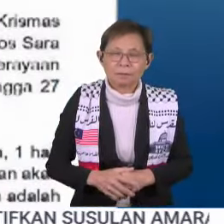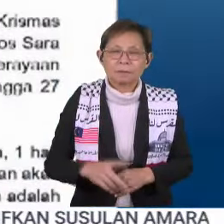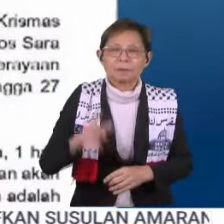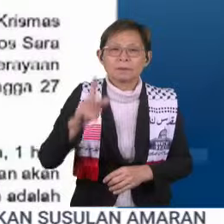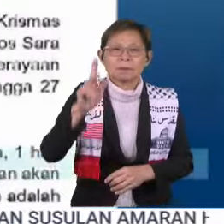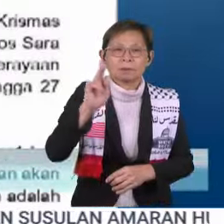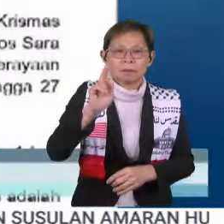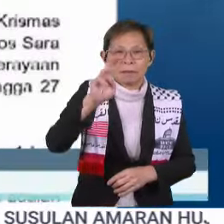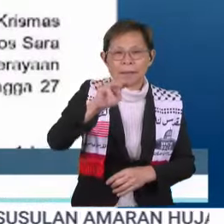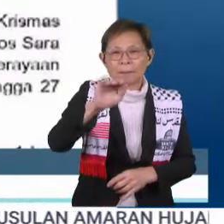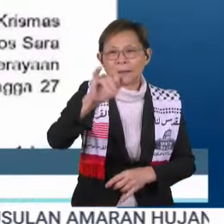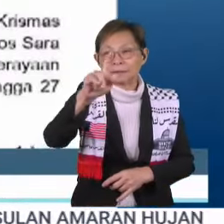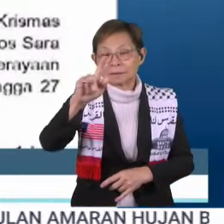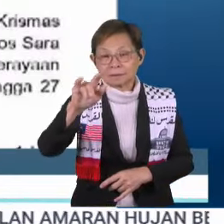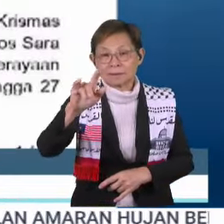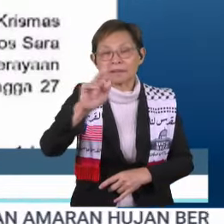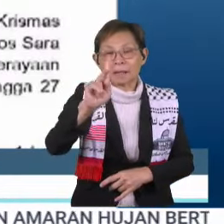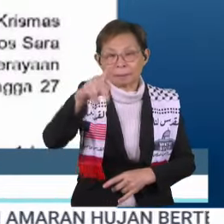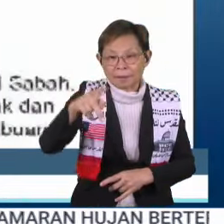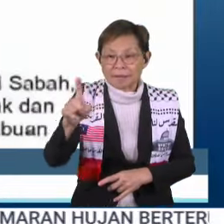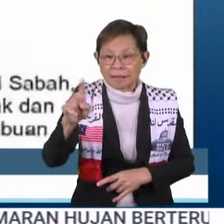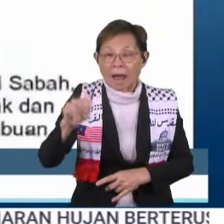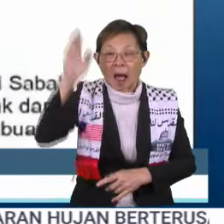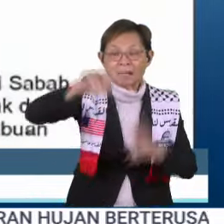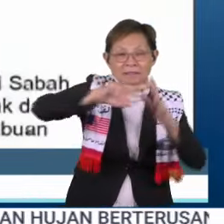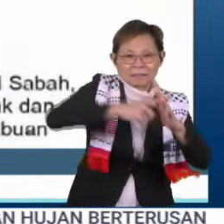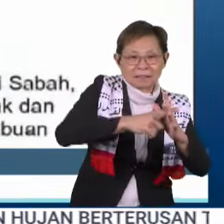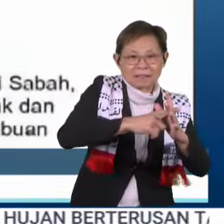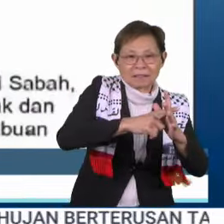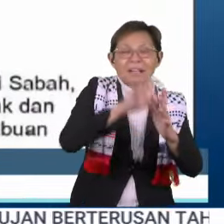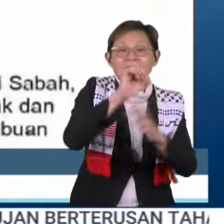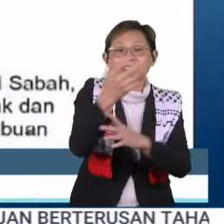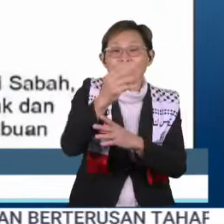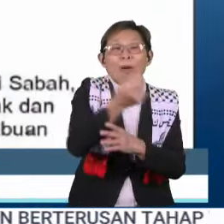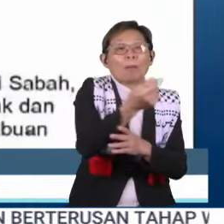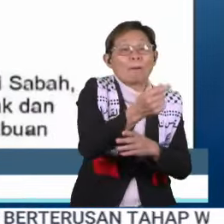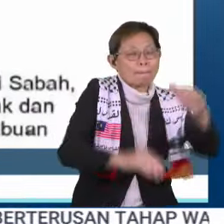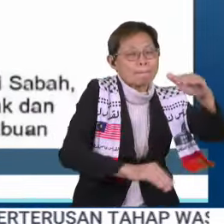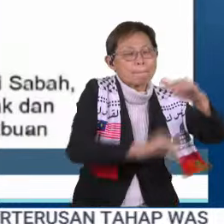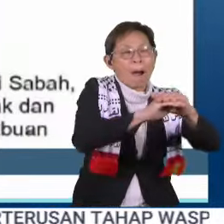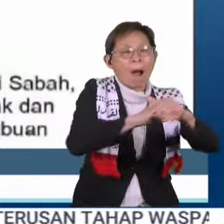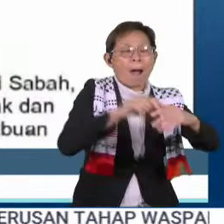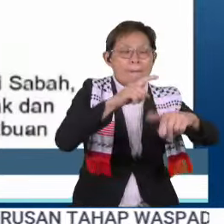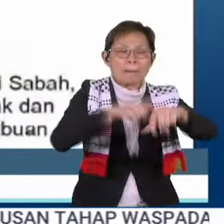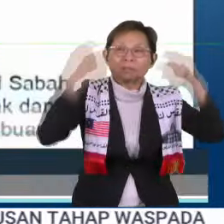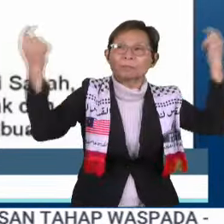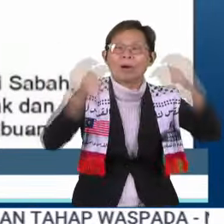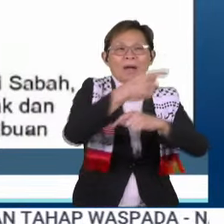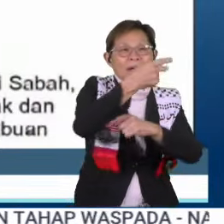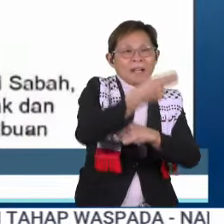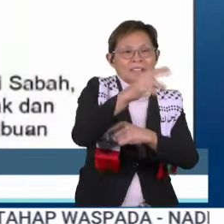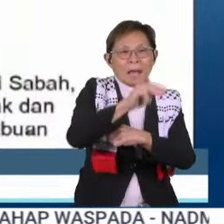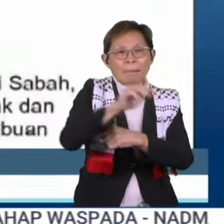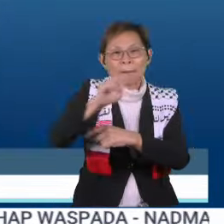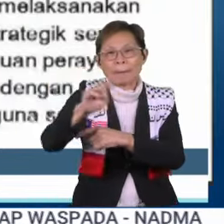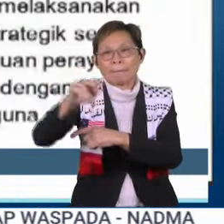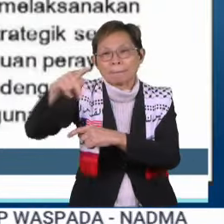Kementerian Perdagangan Dalam Negeri dan Kos Sara Hidup KPDN akan melaksanakan skim harga maksimum musim perayaan SHMMP